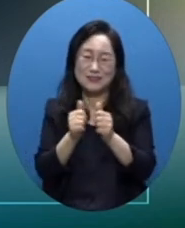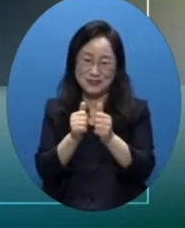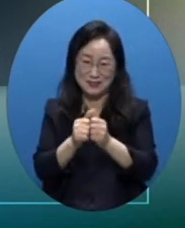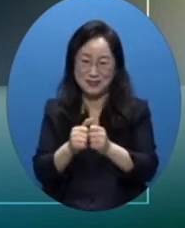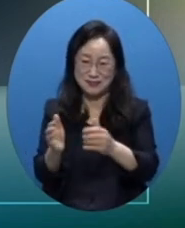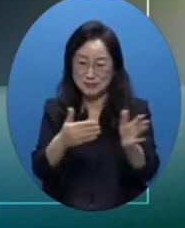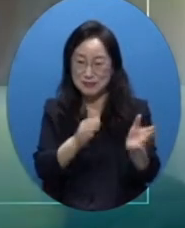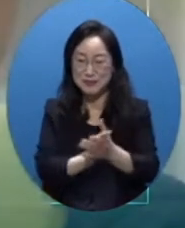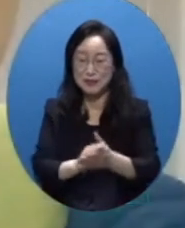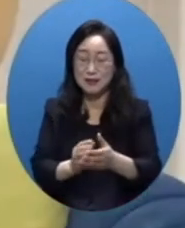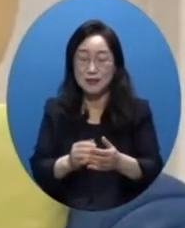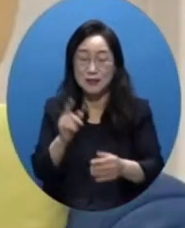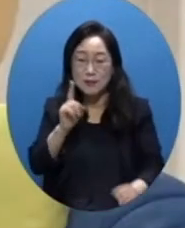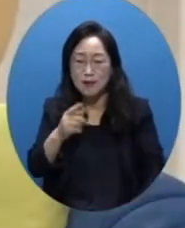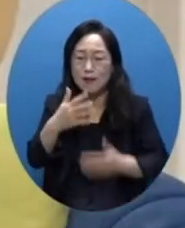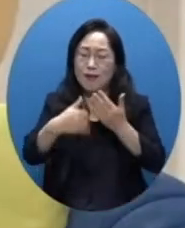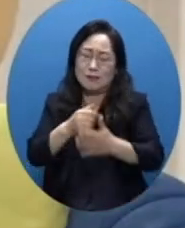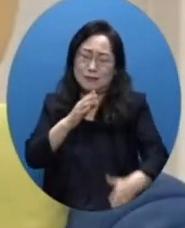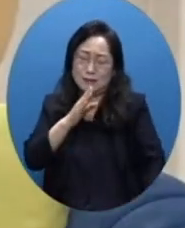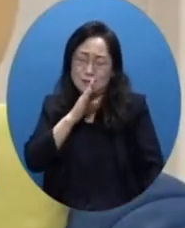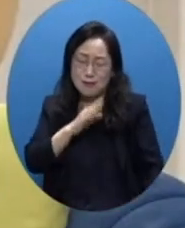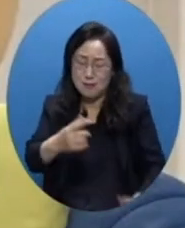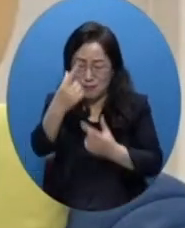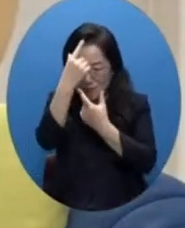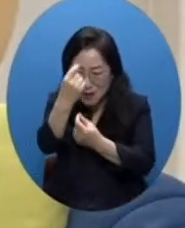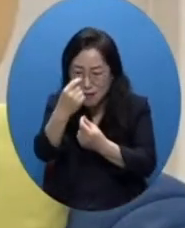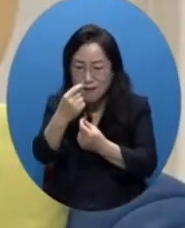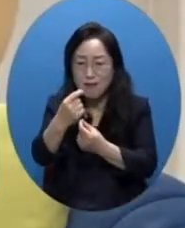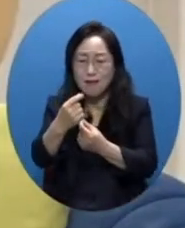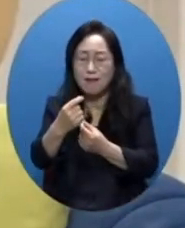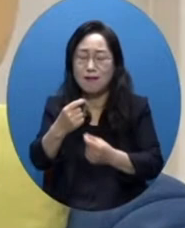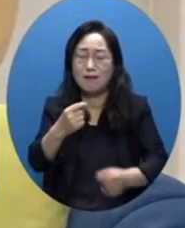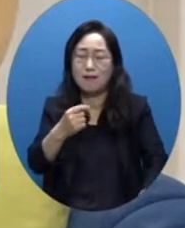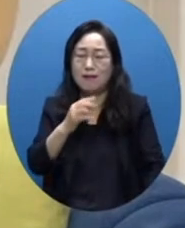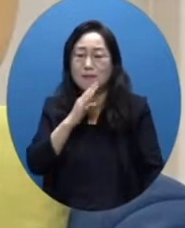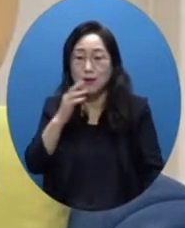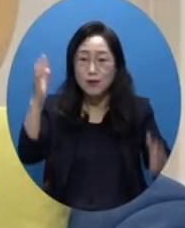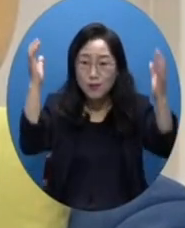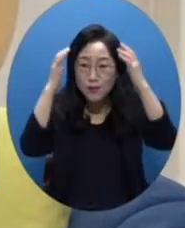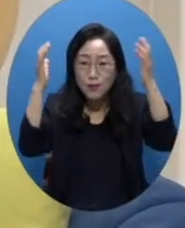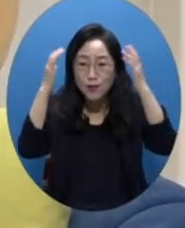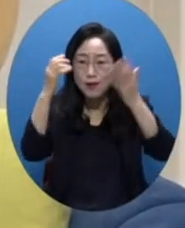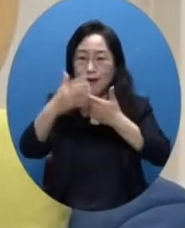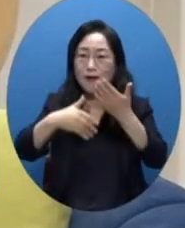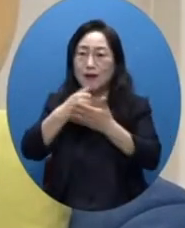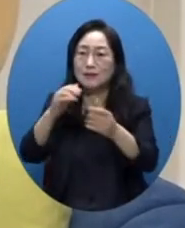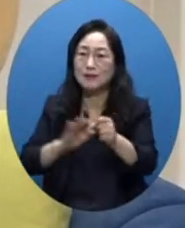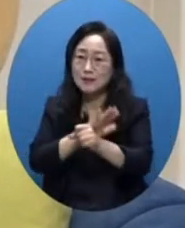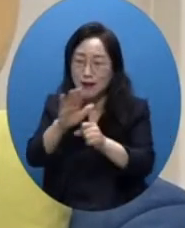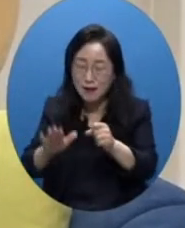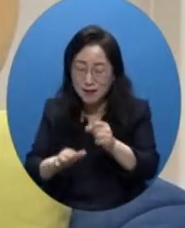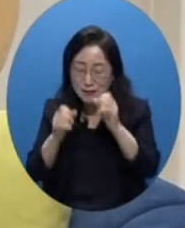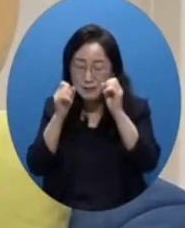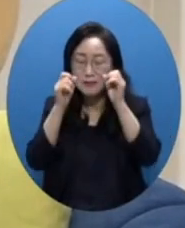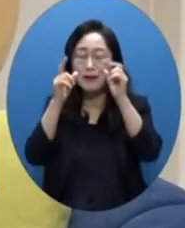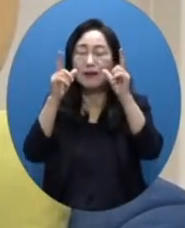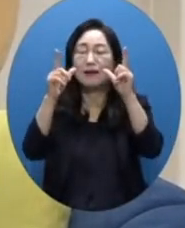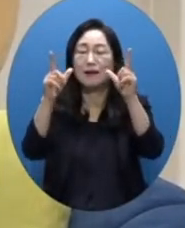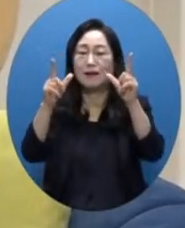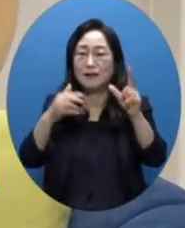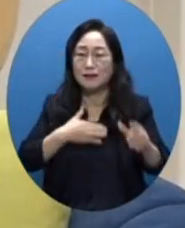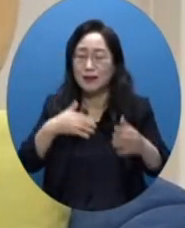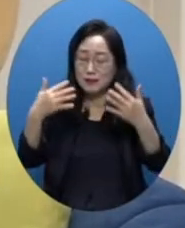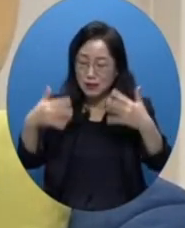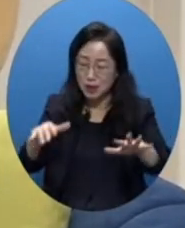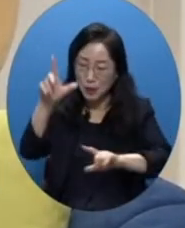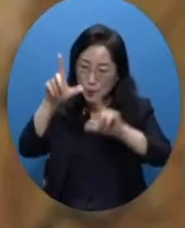이렇게 고백합니다. 하나님은 정말 한 치의 오차도 없으신 하나님이십니다. 고난도 하나님의 사랑이라는 것을 알았습니다. 나의